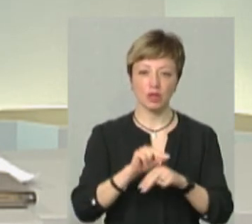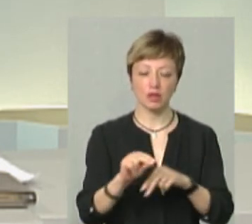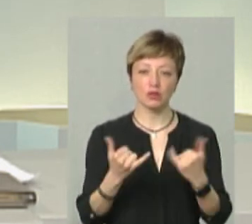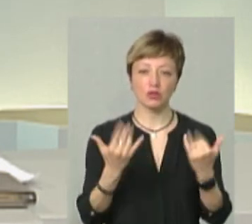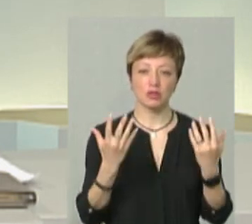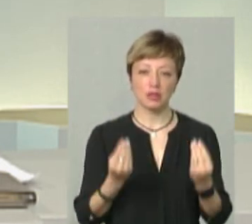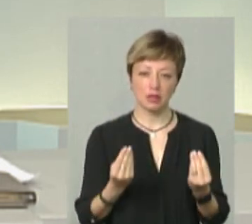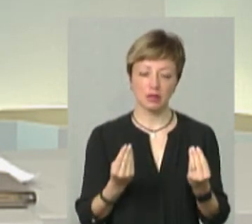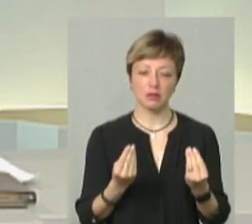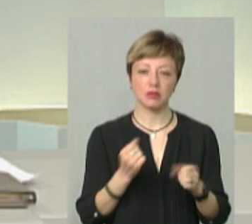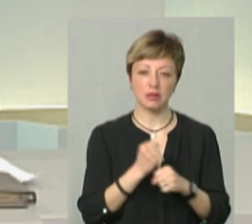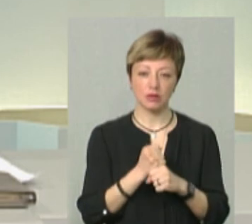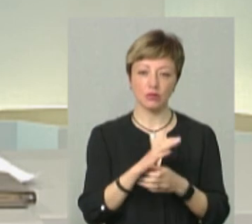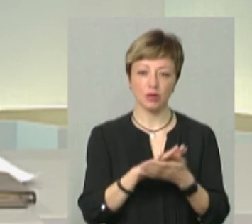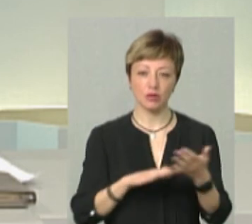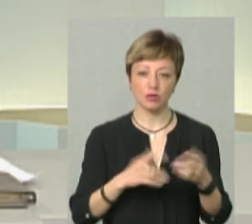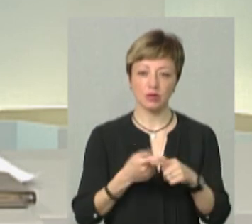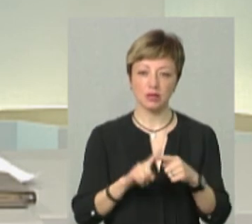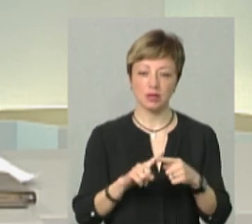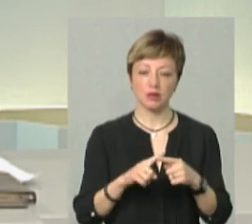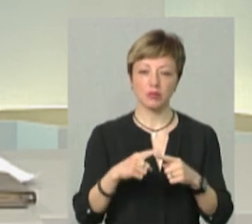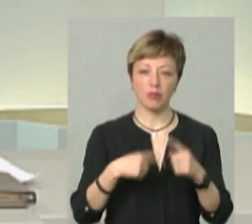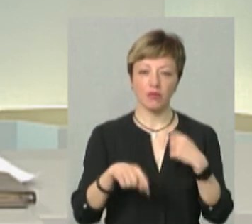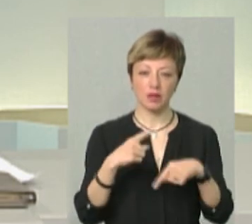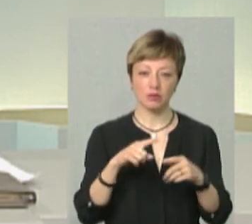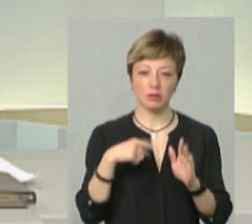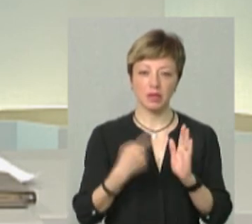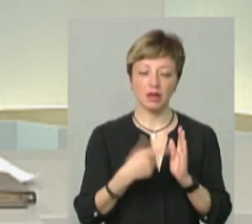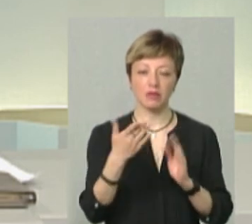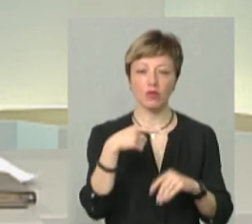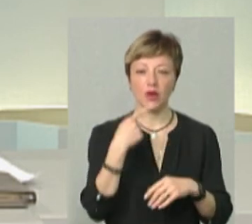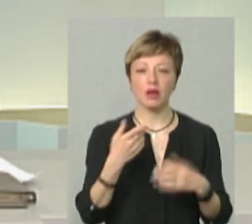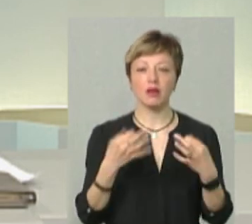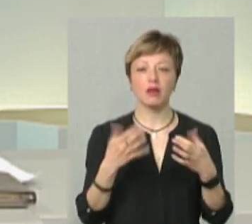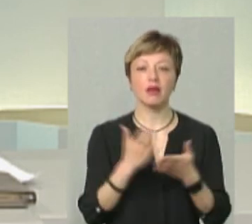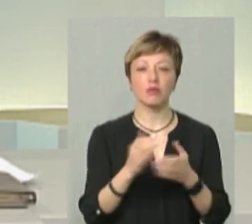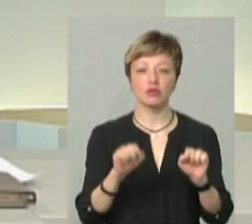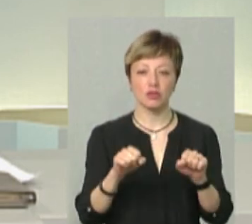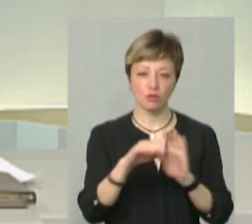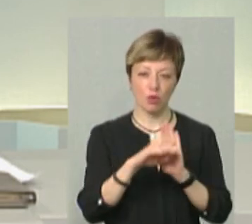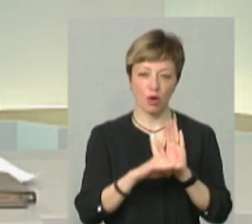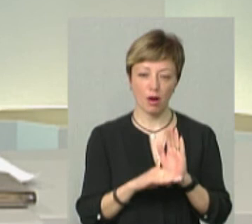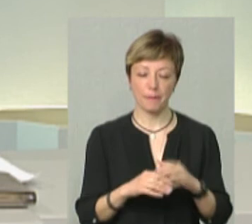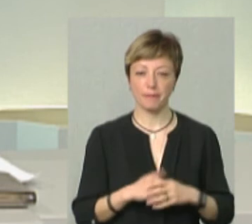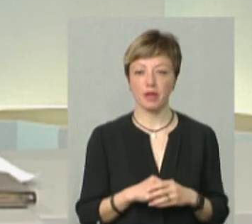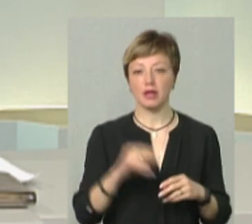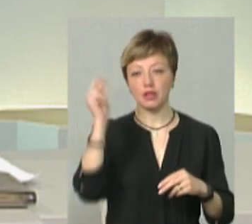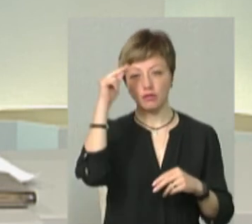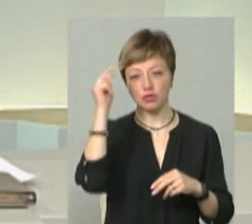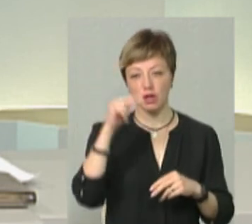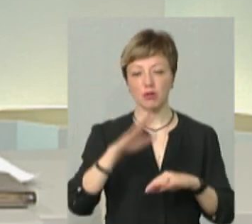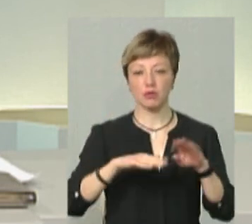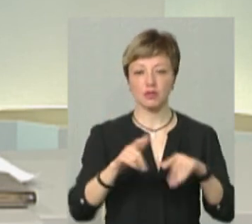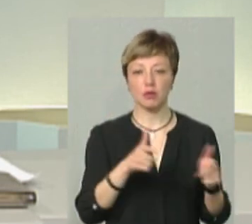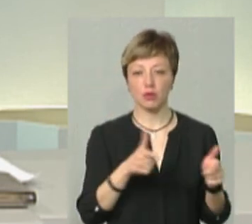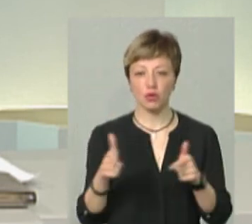на сьогоднішній день діють і працюють. Це знову ж повернемося до того питання, що ви говорили, які є можливості. Це і навчання,